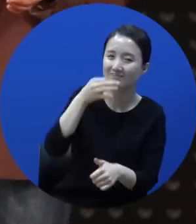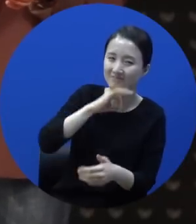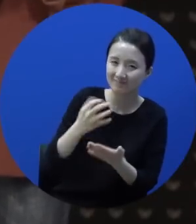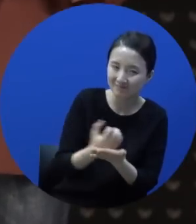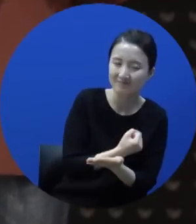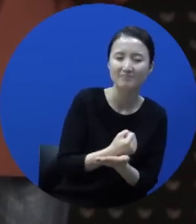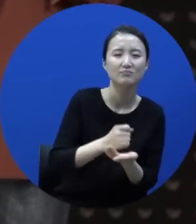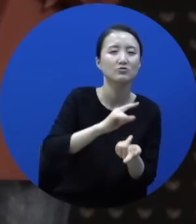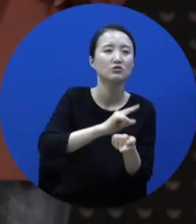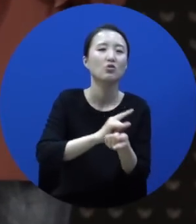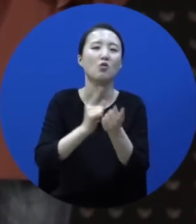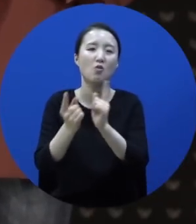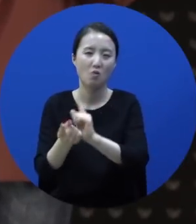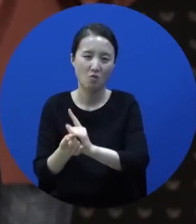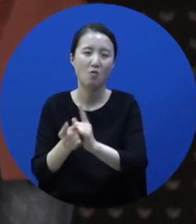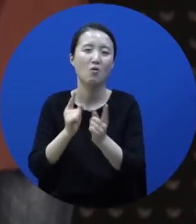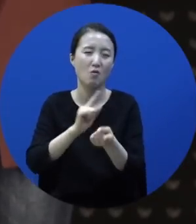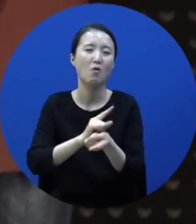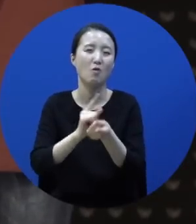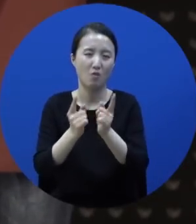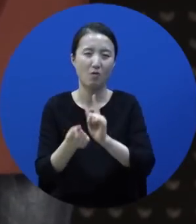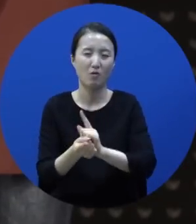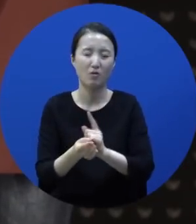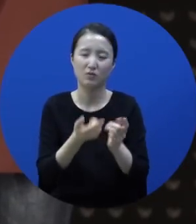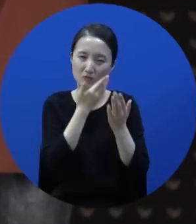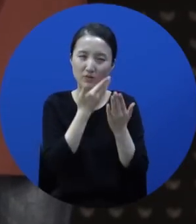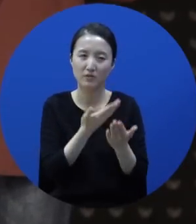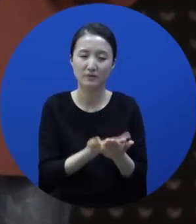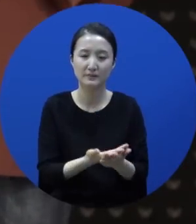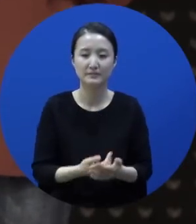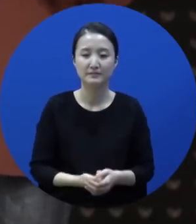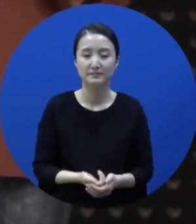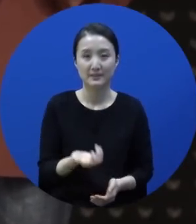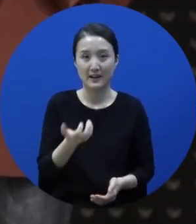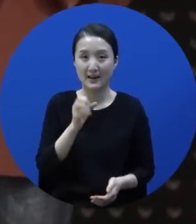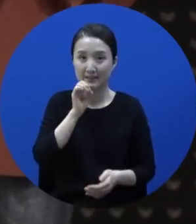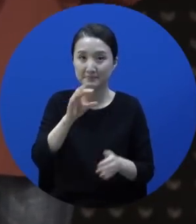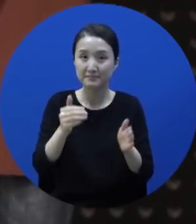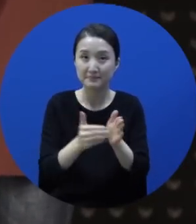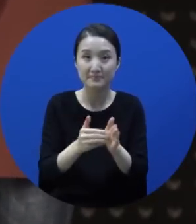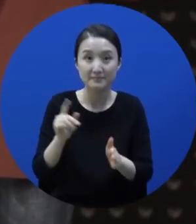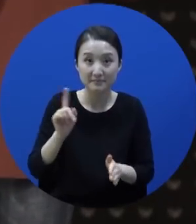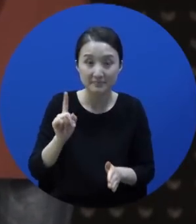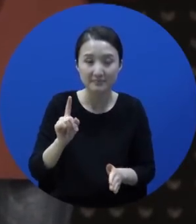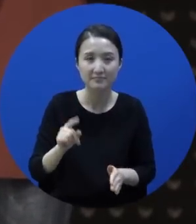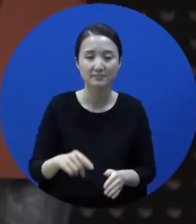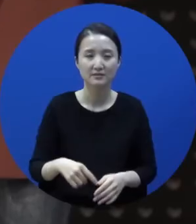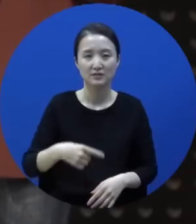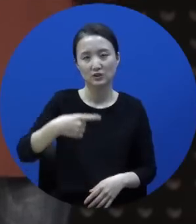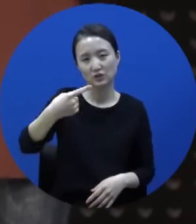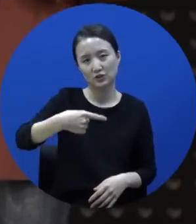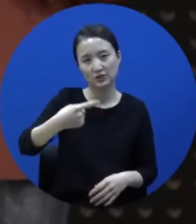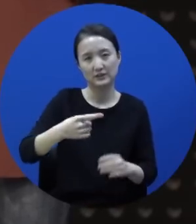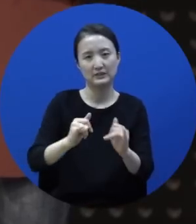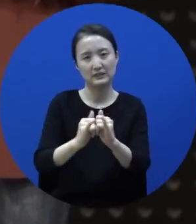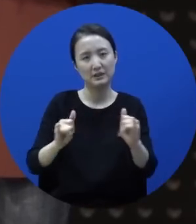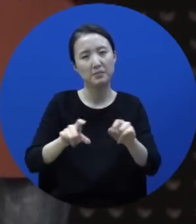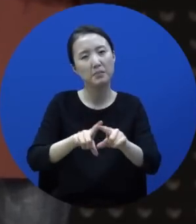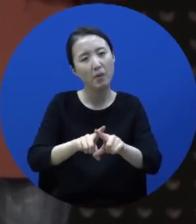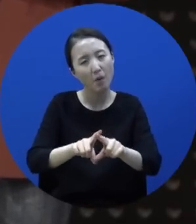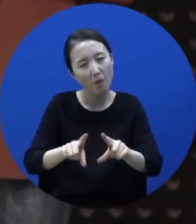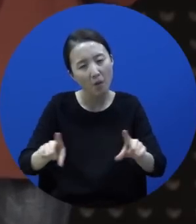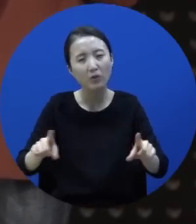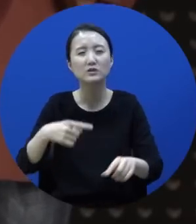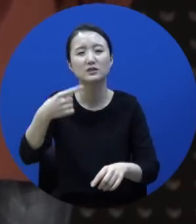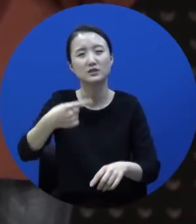곳에서는 늘 오신 분들이 그들이 성장할 수 있는 아까 제가 비전으로 말씀드렸던 1,000명의 보통 사람이 특별한 사람이